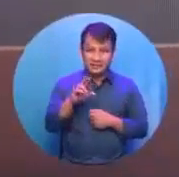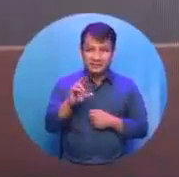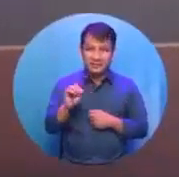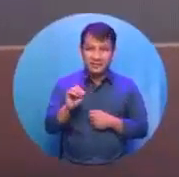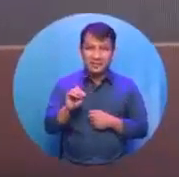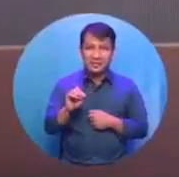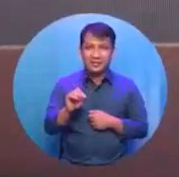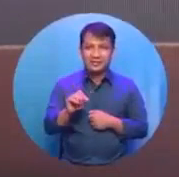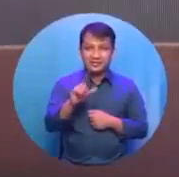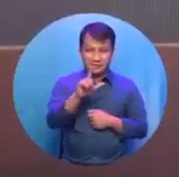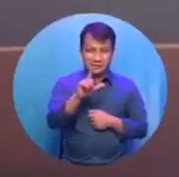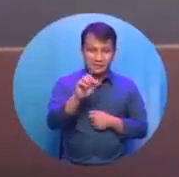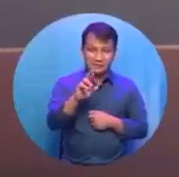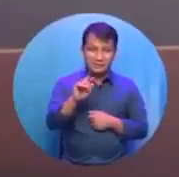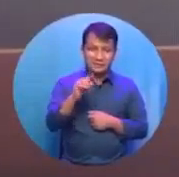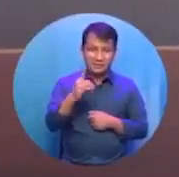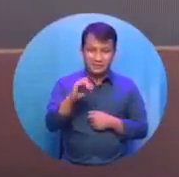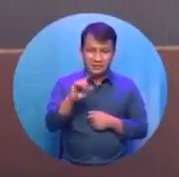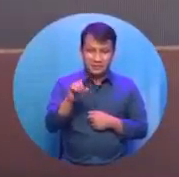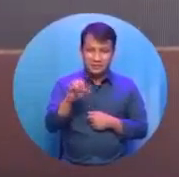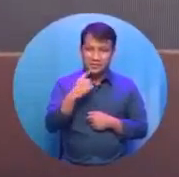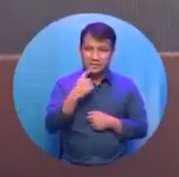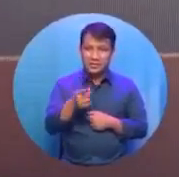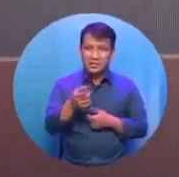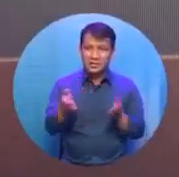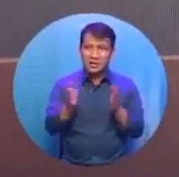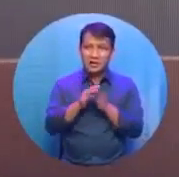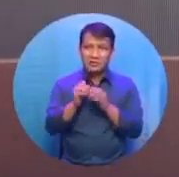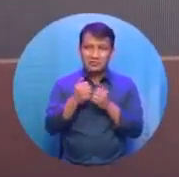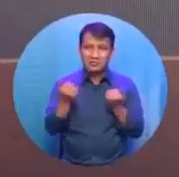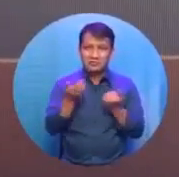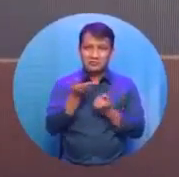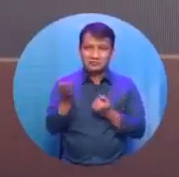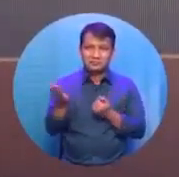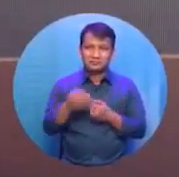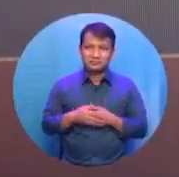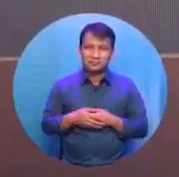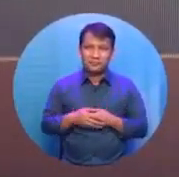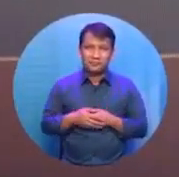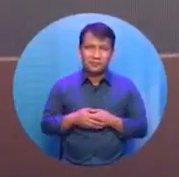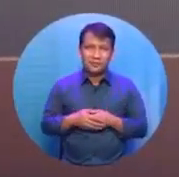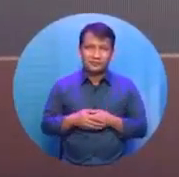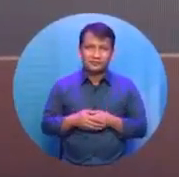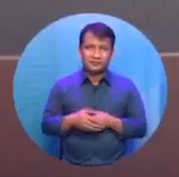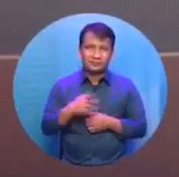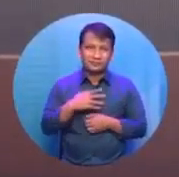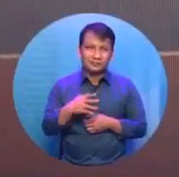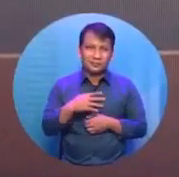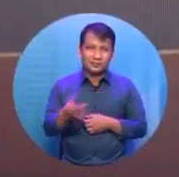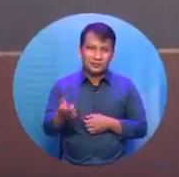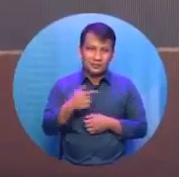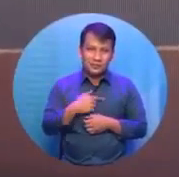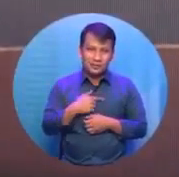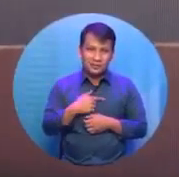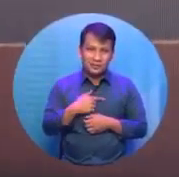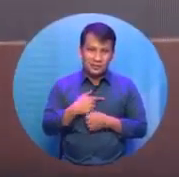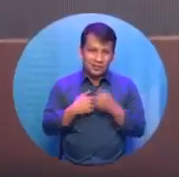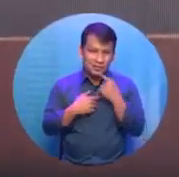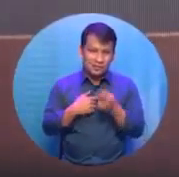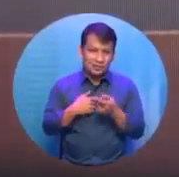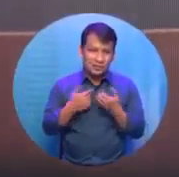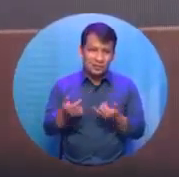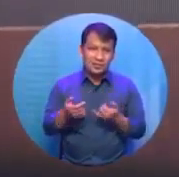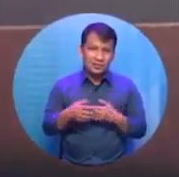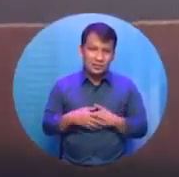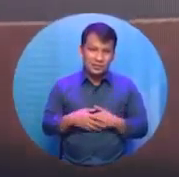Opo. Lord Delisa, okay. Oh, kumusta okay. Kayo, Ma'am Lord? Okay lang po, sir. Kaso po, naawa po sa mga anak